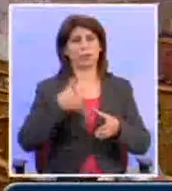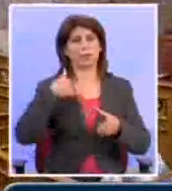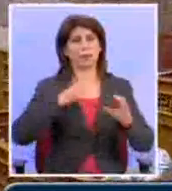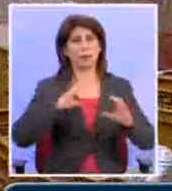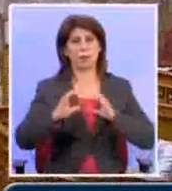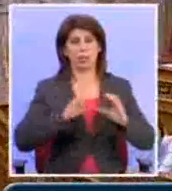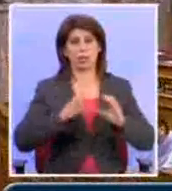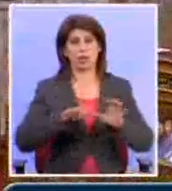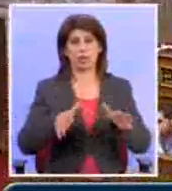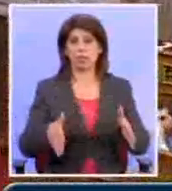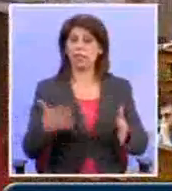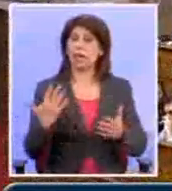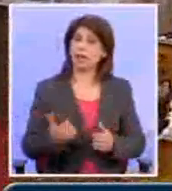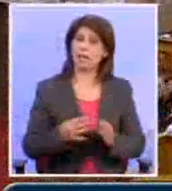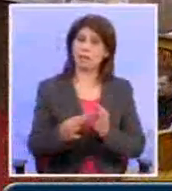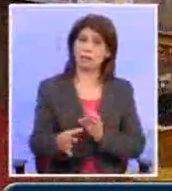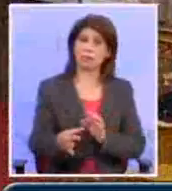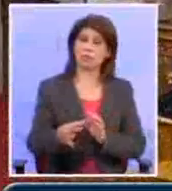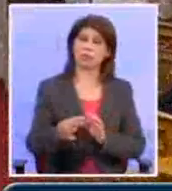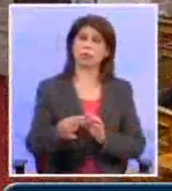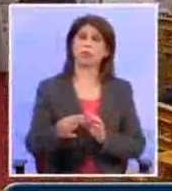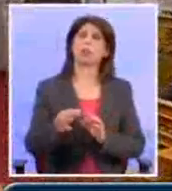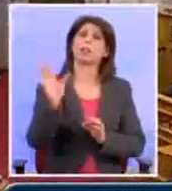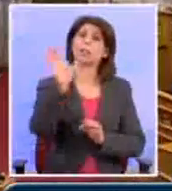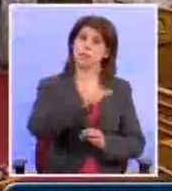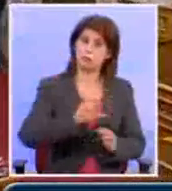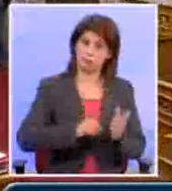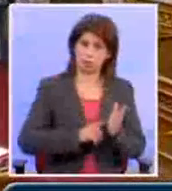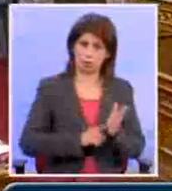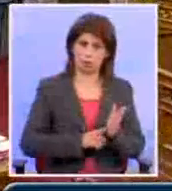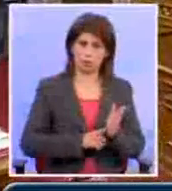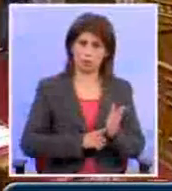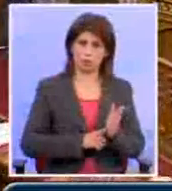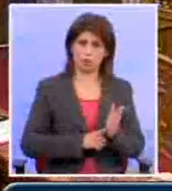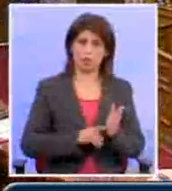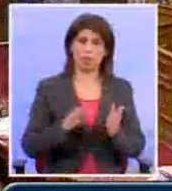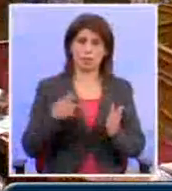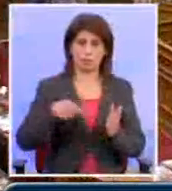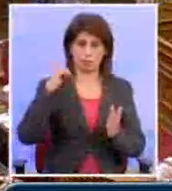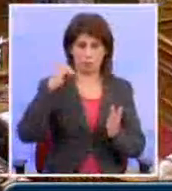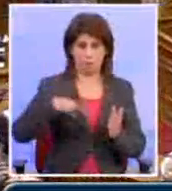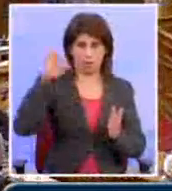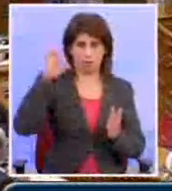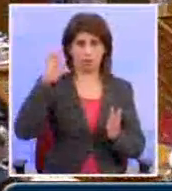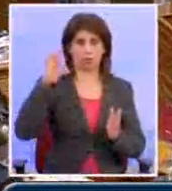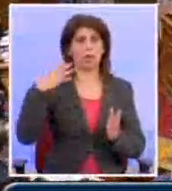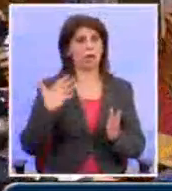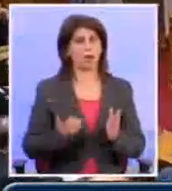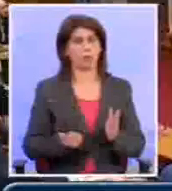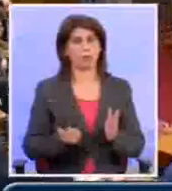Δικτύων, αν έχει εφαρμόσει όλες τις ευρωπαϊκές νομοθεσίες, γιατί στη μία περίπτωση